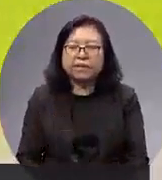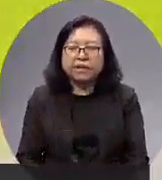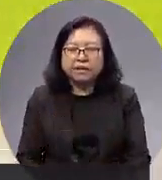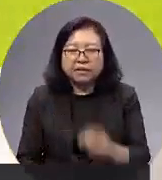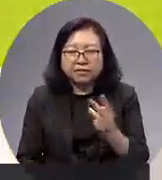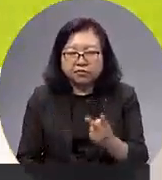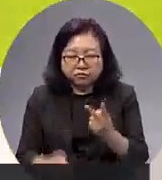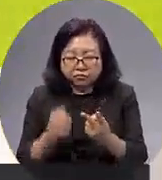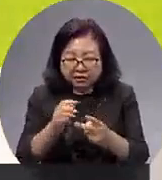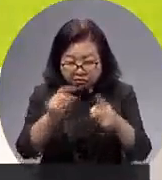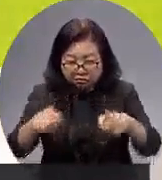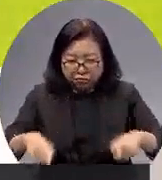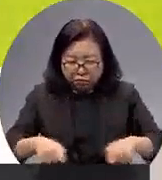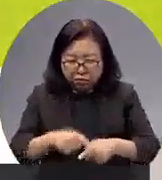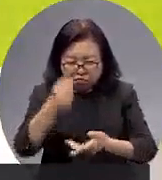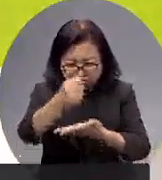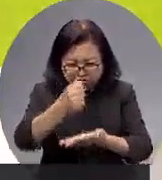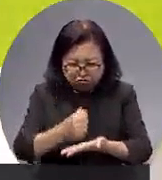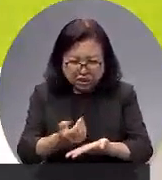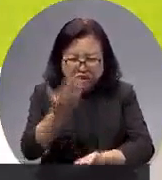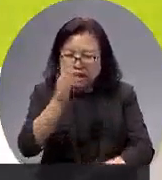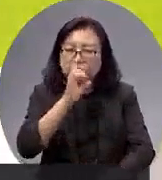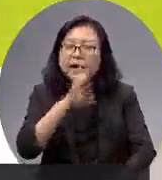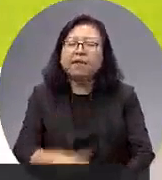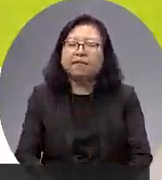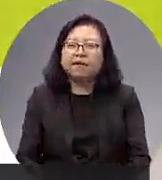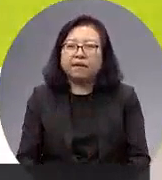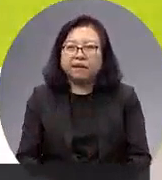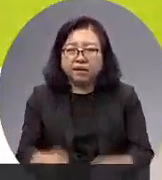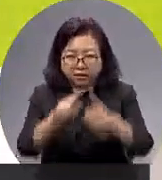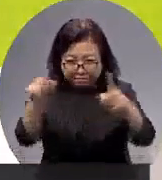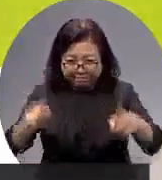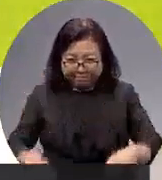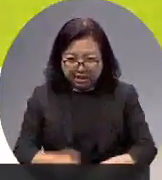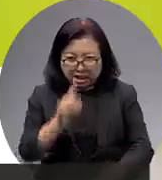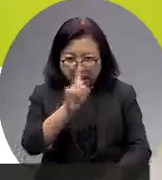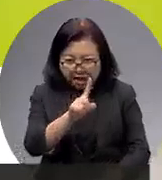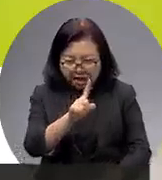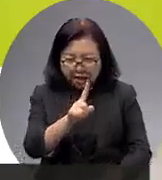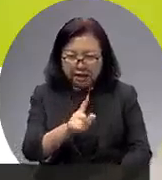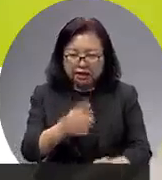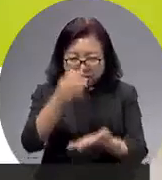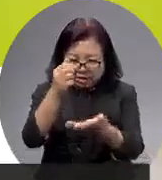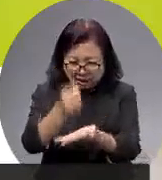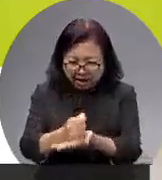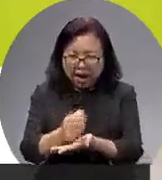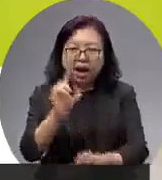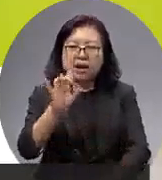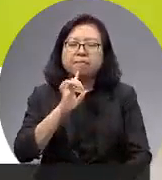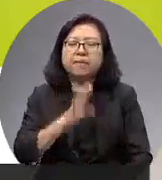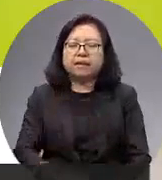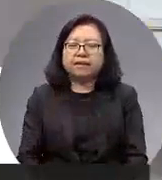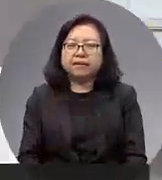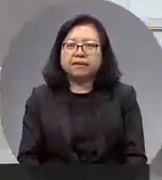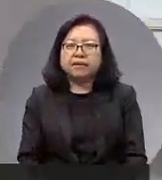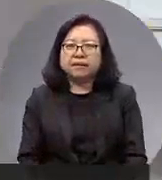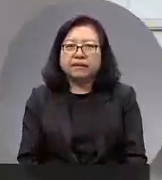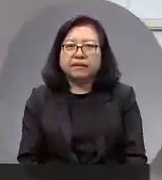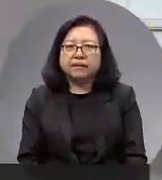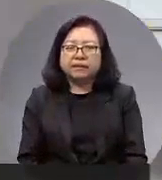기표 하시면 뭐가 되고요 형 제 1장 당 하나의 정당 또는 한명이 부부에게 유의하셔야 합니다